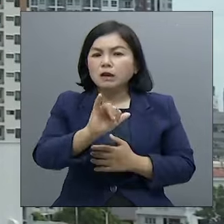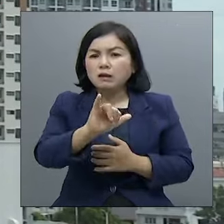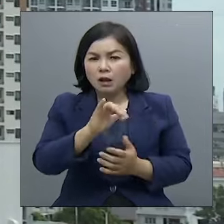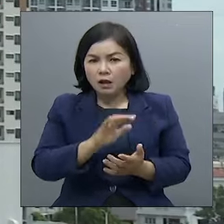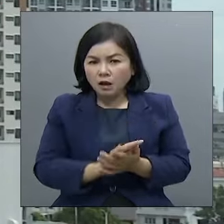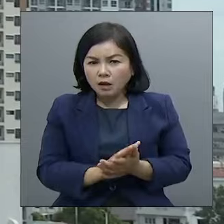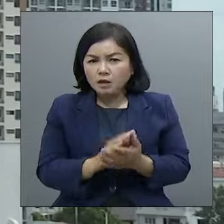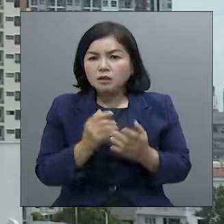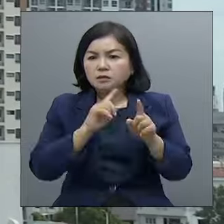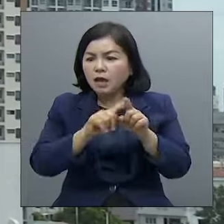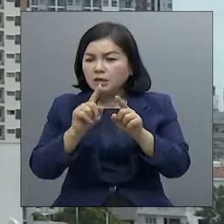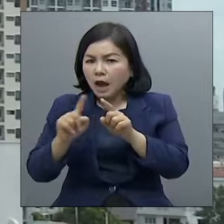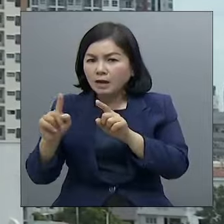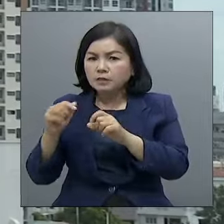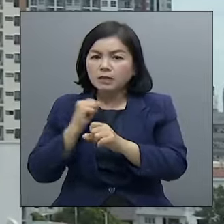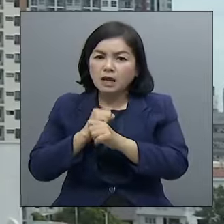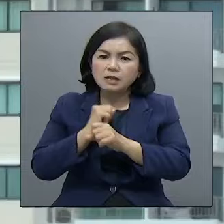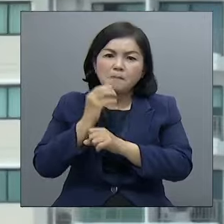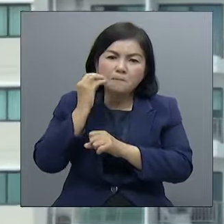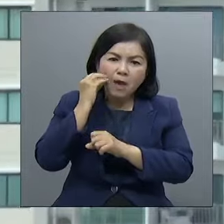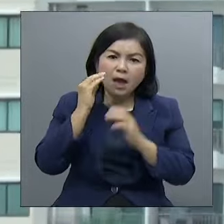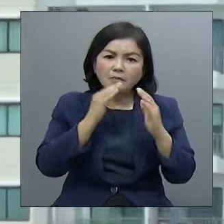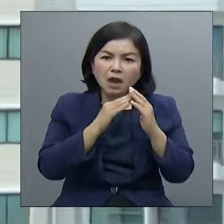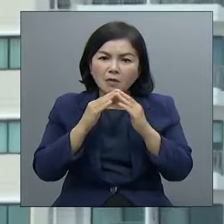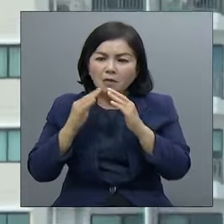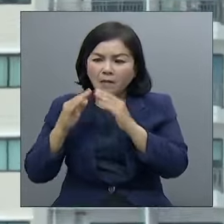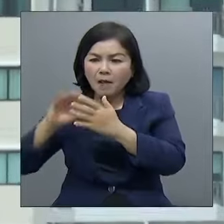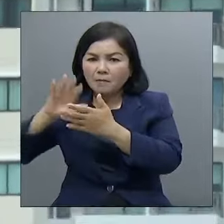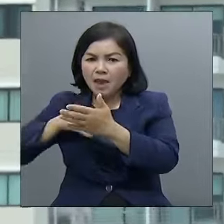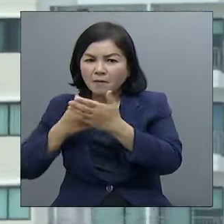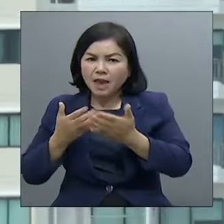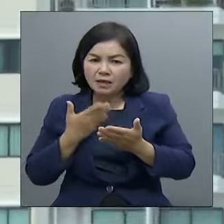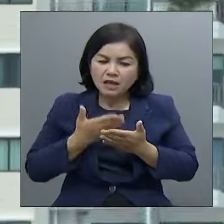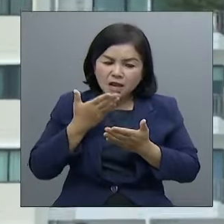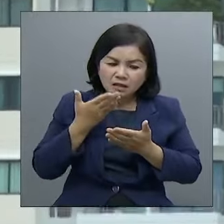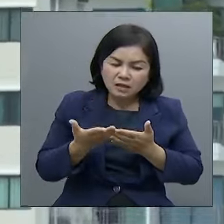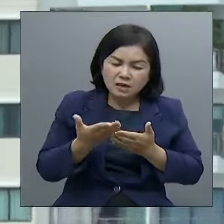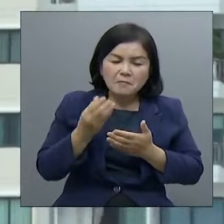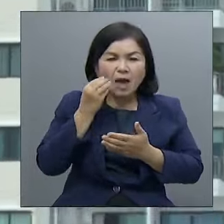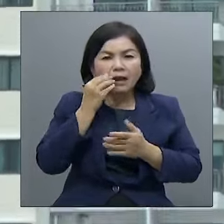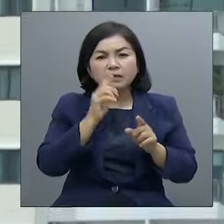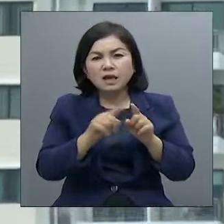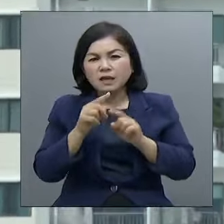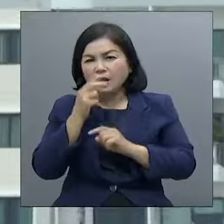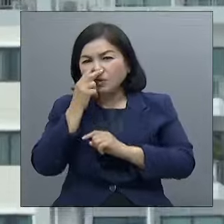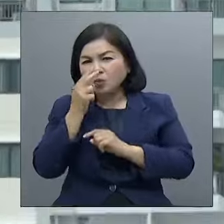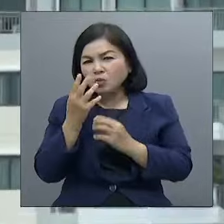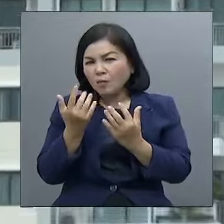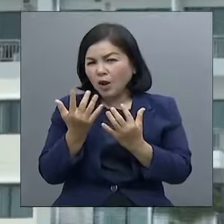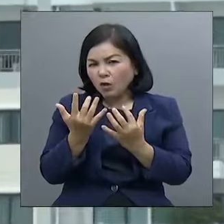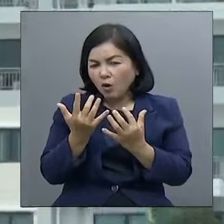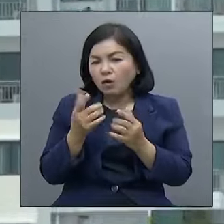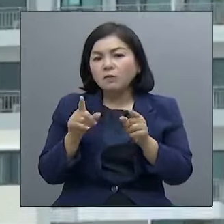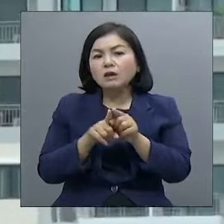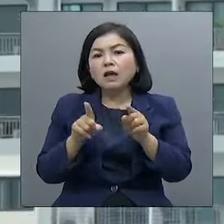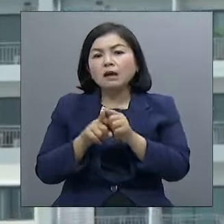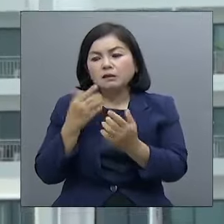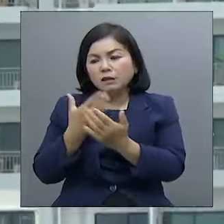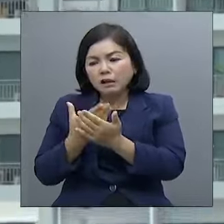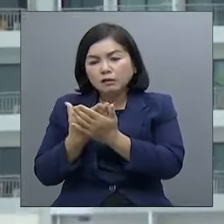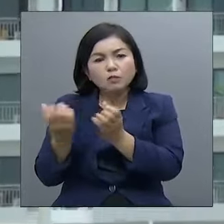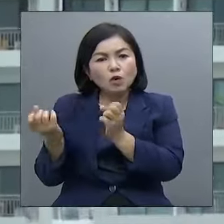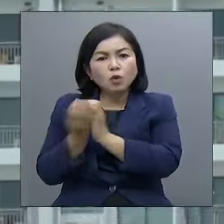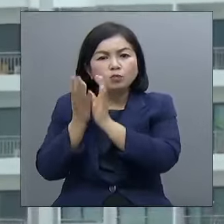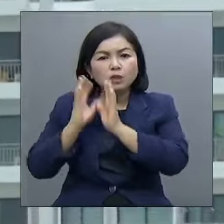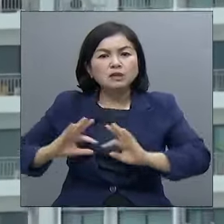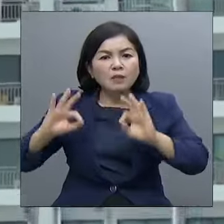ความท้าทายต่างๆเนี่ยยังมีผลนะคะกับการวางแผนซื้อที่อยู่อาศัยของผู้บริโภคโดยเฉพาะความท้าทายทางการเงินที่เป็นปัจจัยสำคัญ